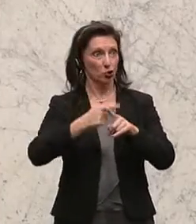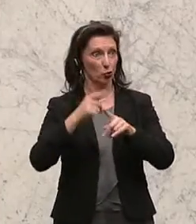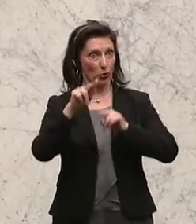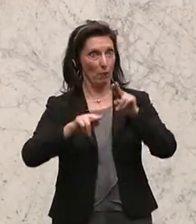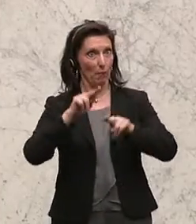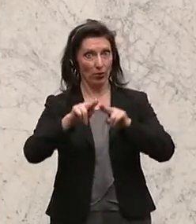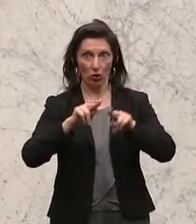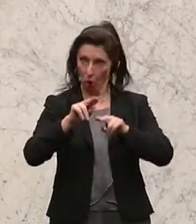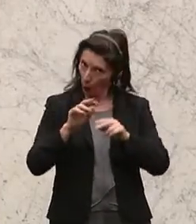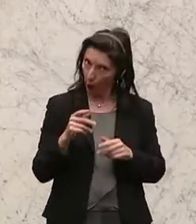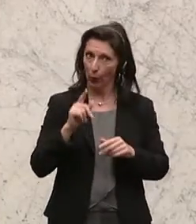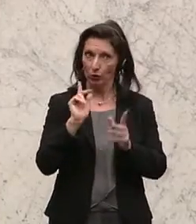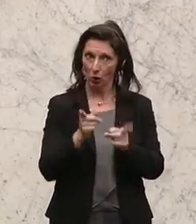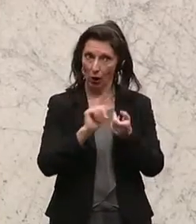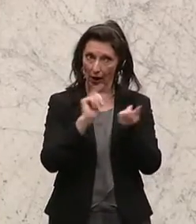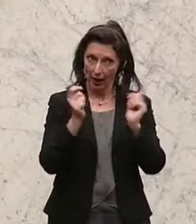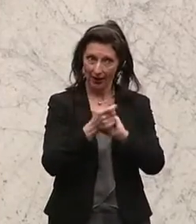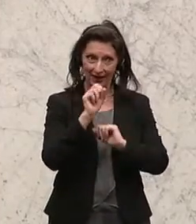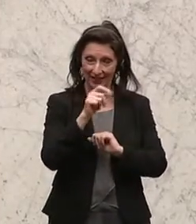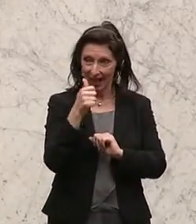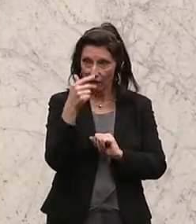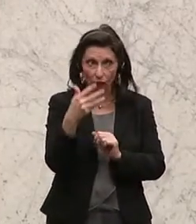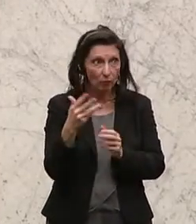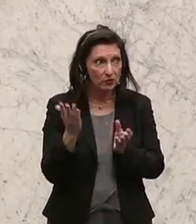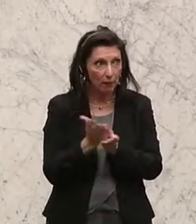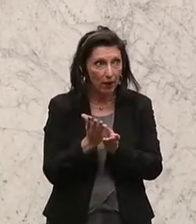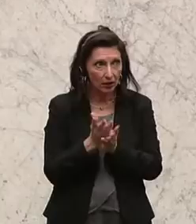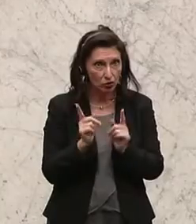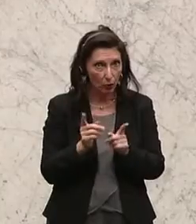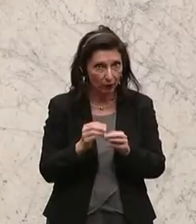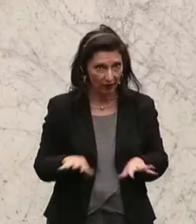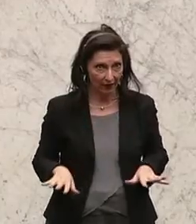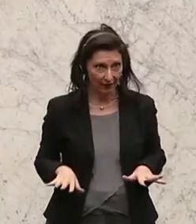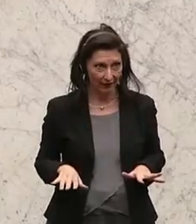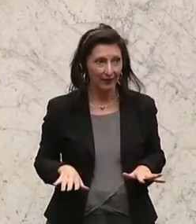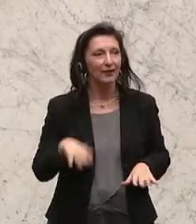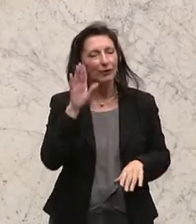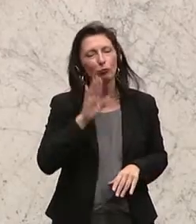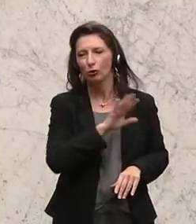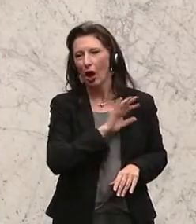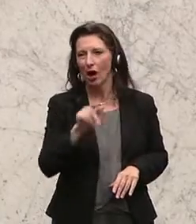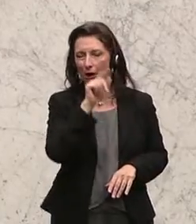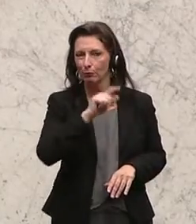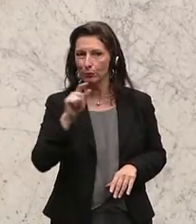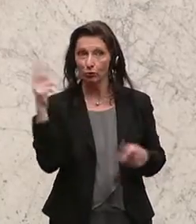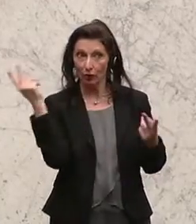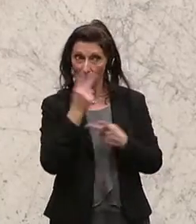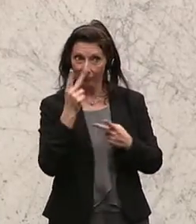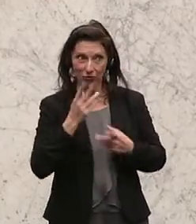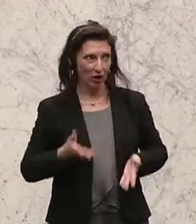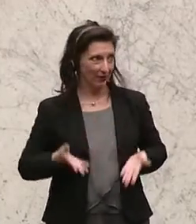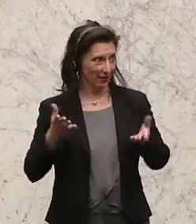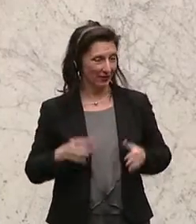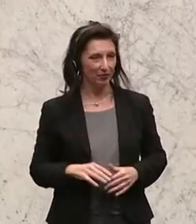24-Stunden-Betreuung geändert wird, in 1351 der Beilagen die Genehmigung zu erteilen. Ich bitte jene Damen und Herren, die hierzu die Zustimmung geben, um ein